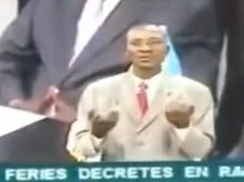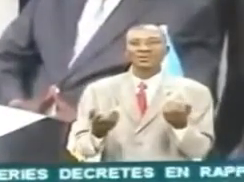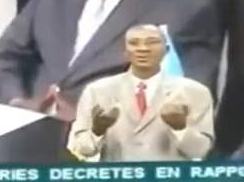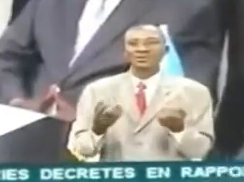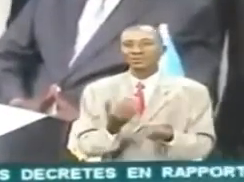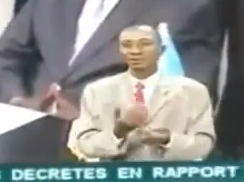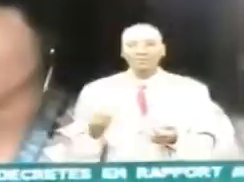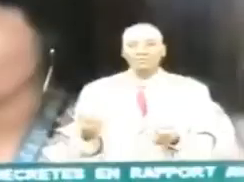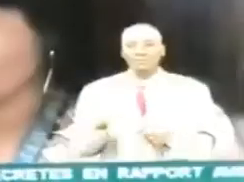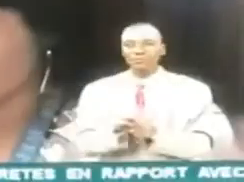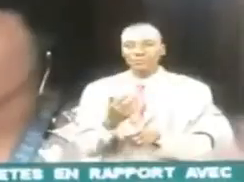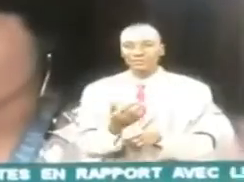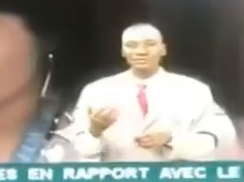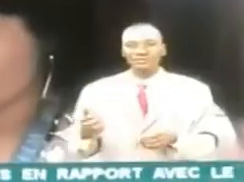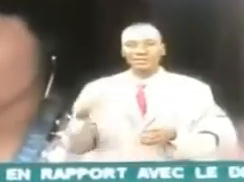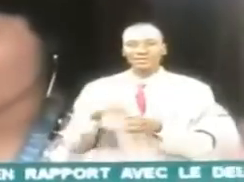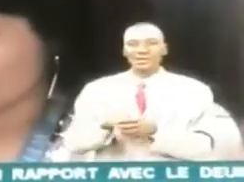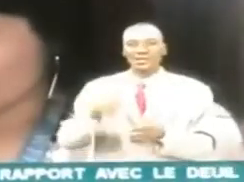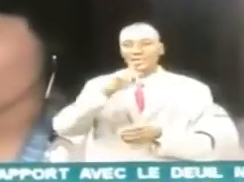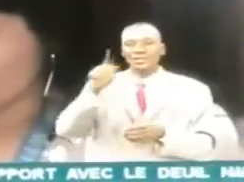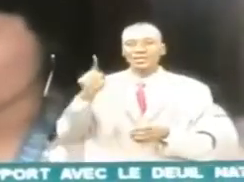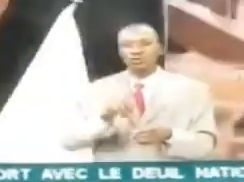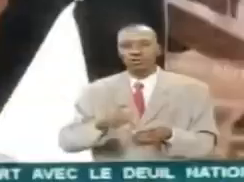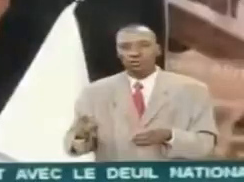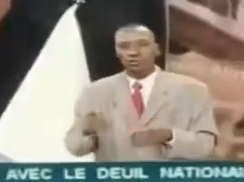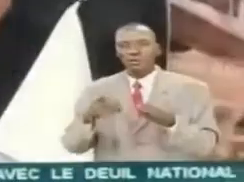Cette coopération technique